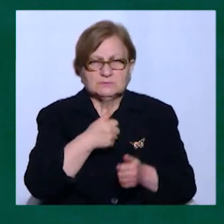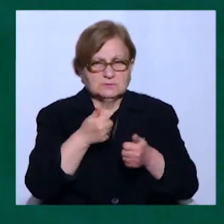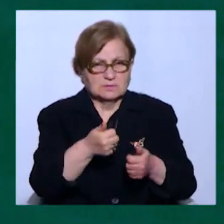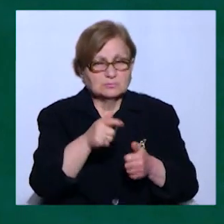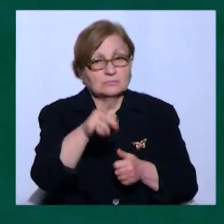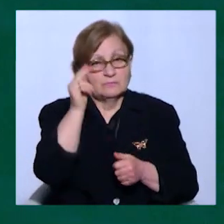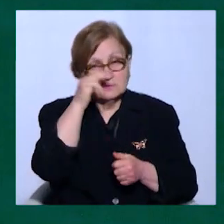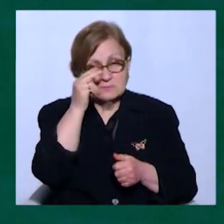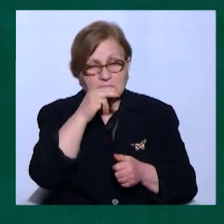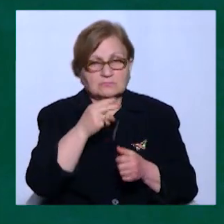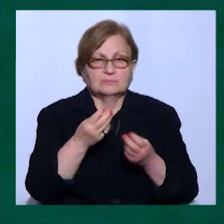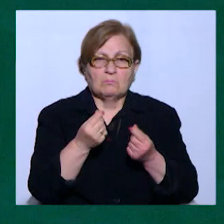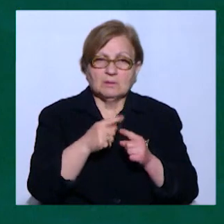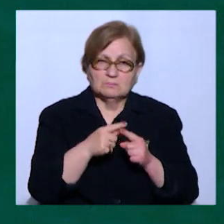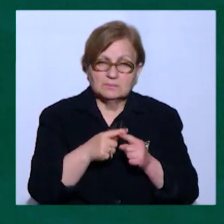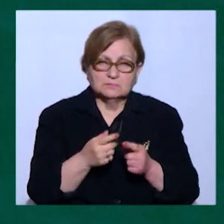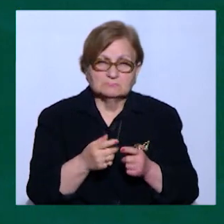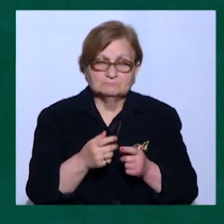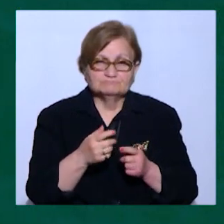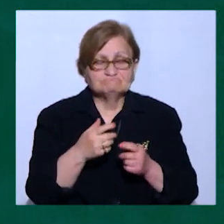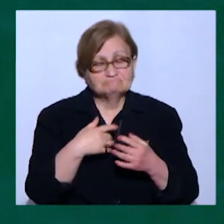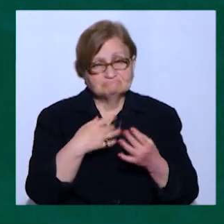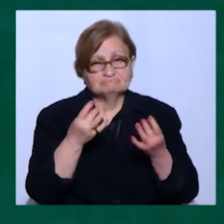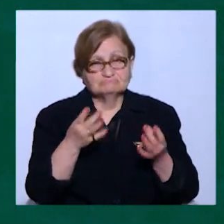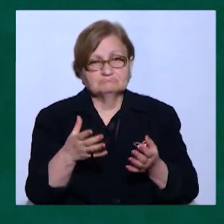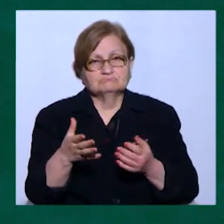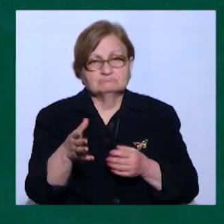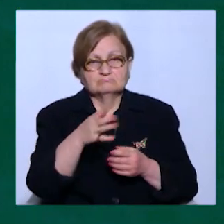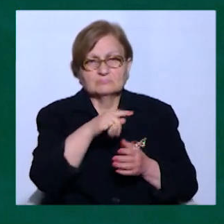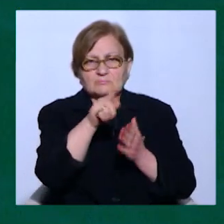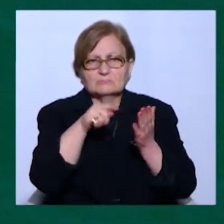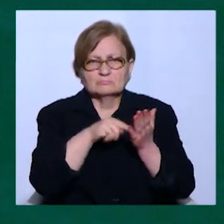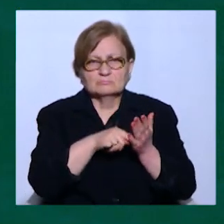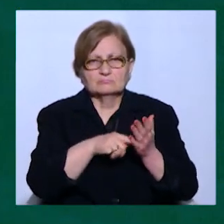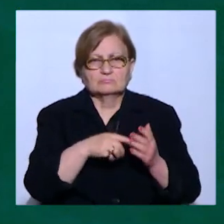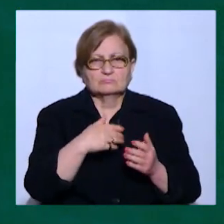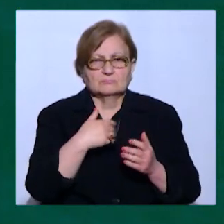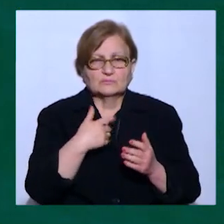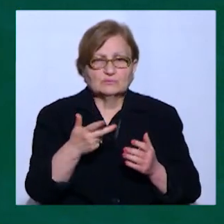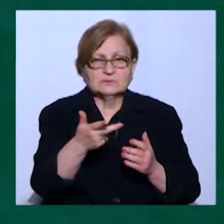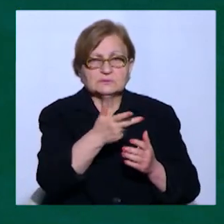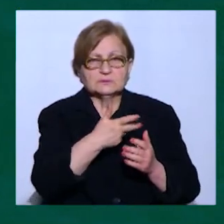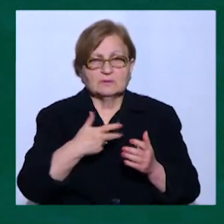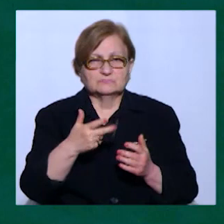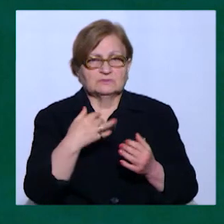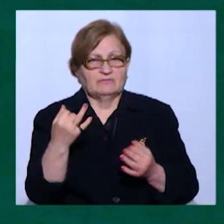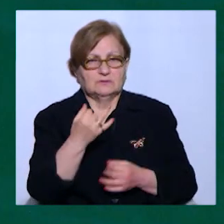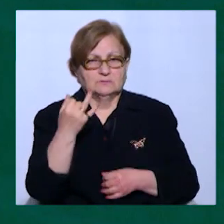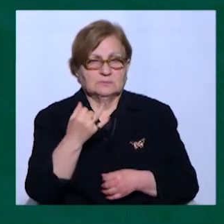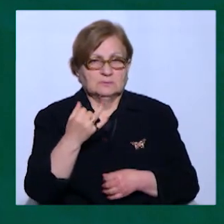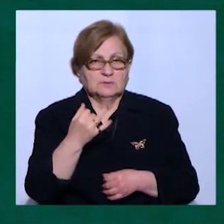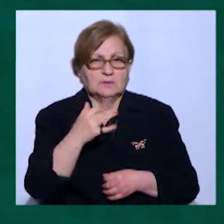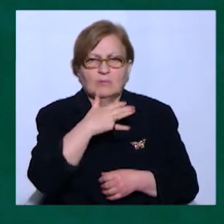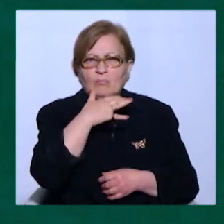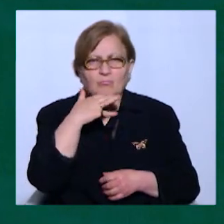სწავლობთ მათემატიკას. ბუნებრივია ამ საკითხით დაინტერესებული ვართ ძირითადად სამნი. რა თქმა უნდა,